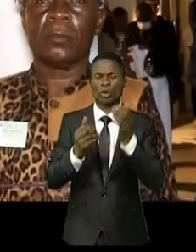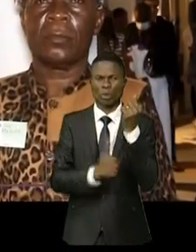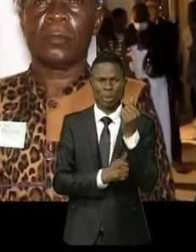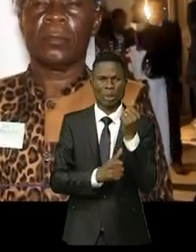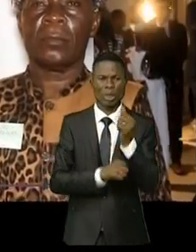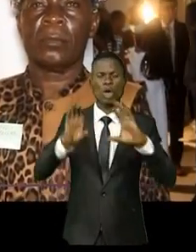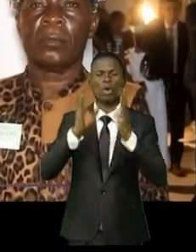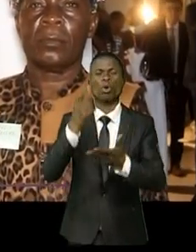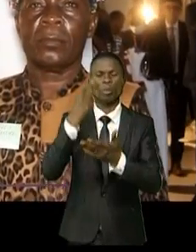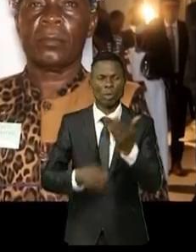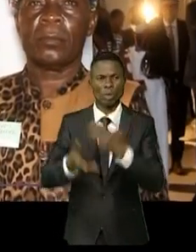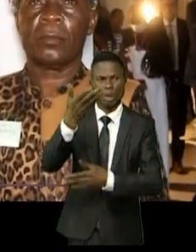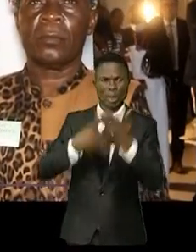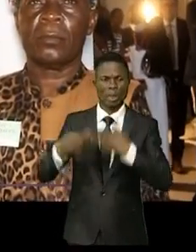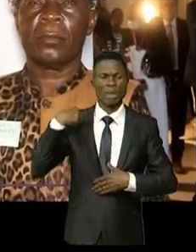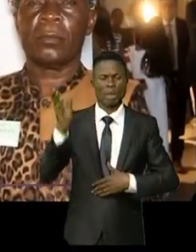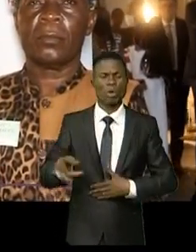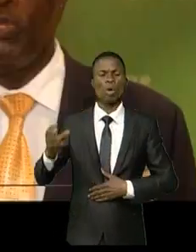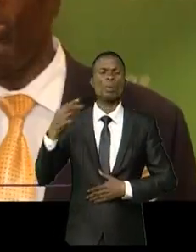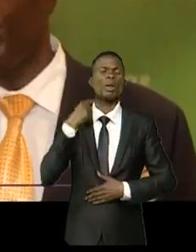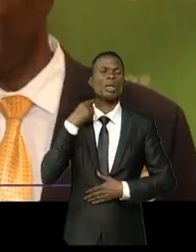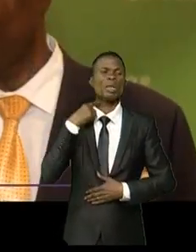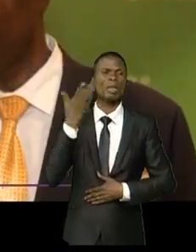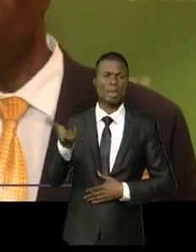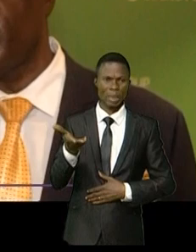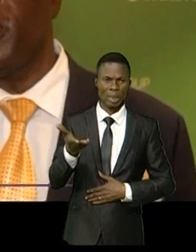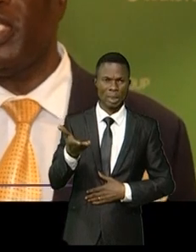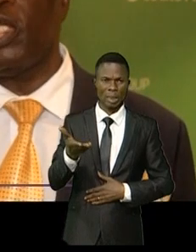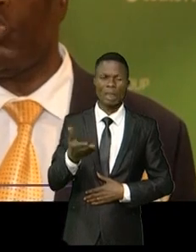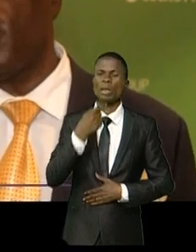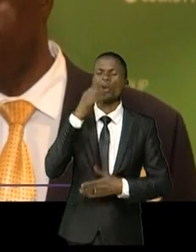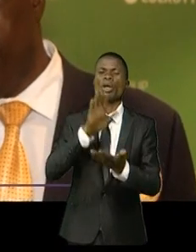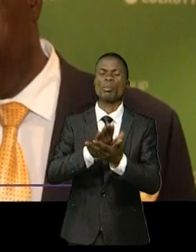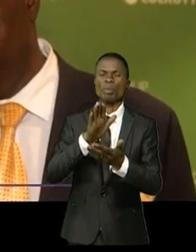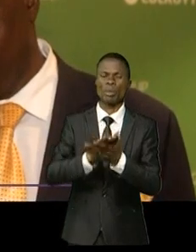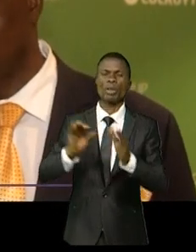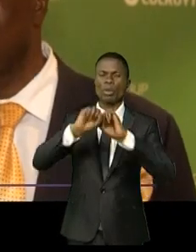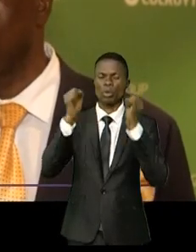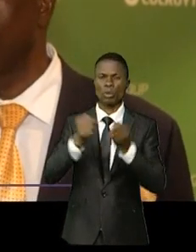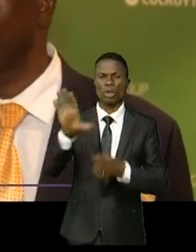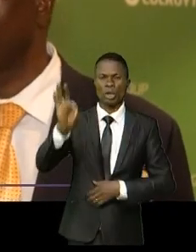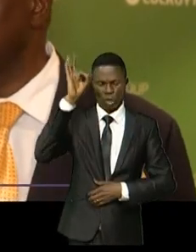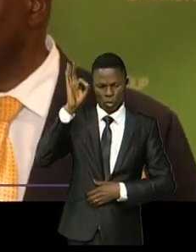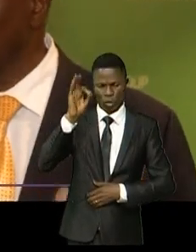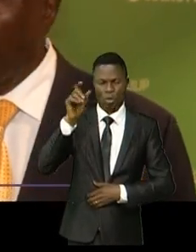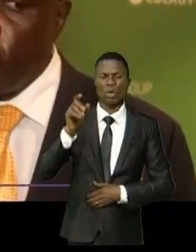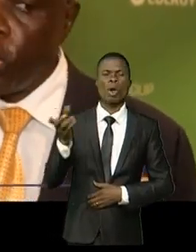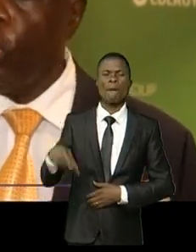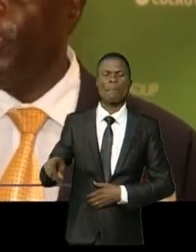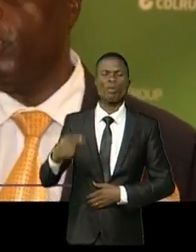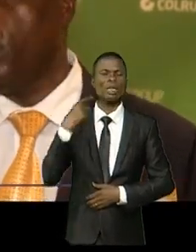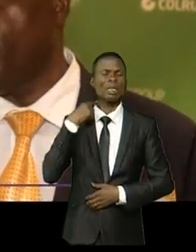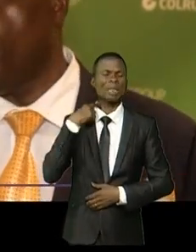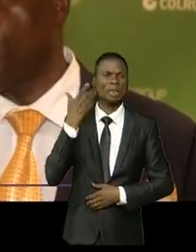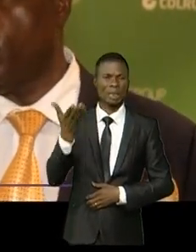Lesquelles communautés, représentées par le gouverneur du Kwango, Petit Petit, ont remercié Colruyt pour le choix porté sur leur milieu. Le geste